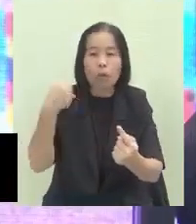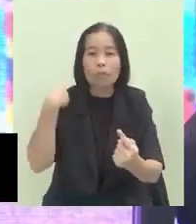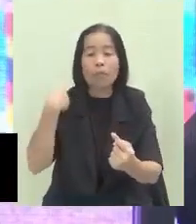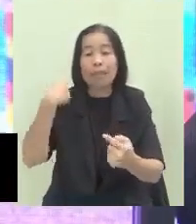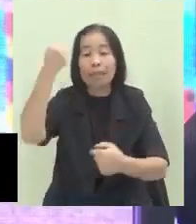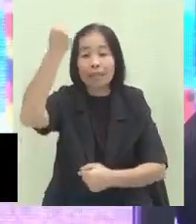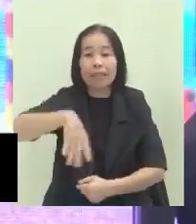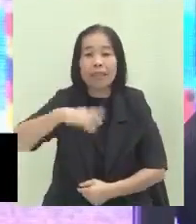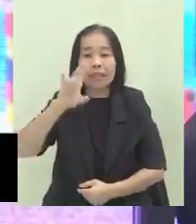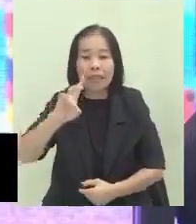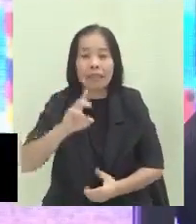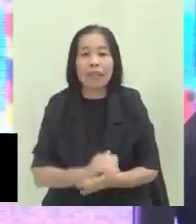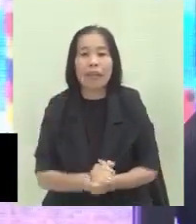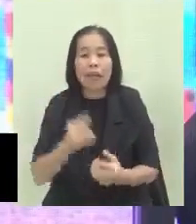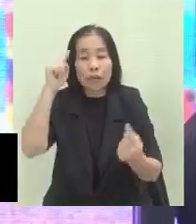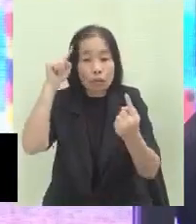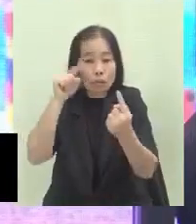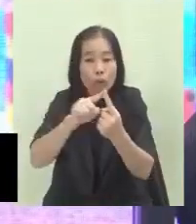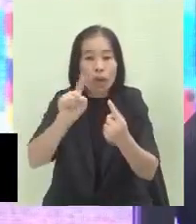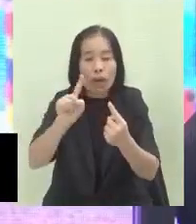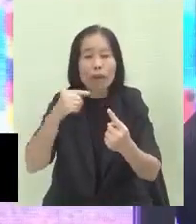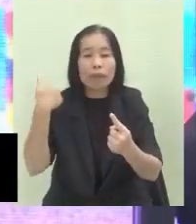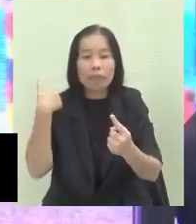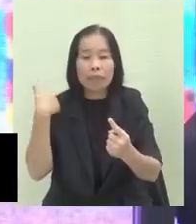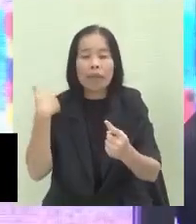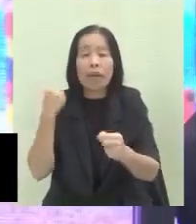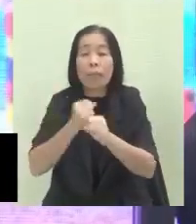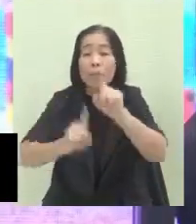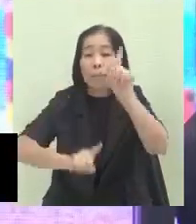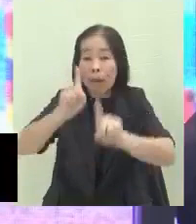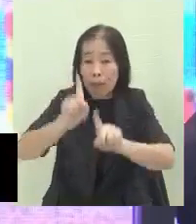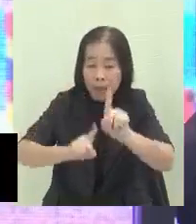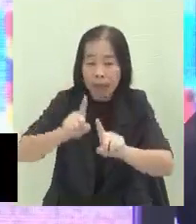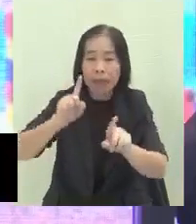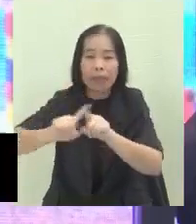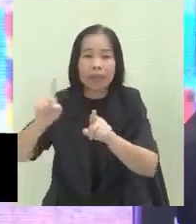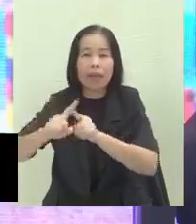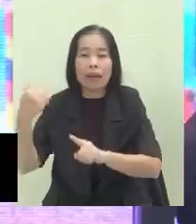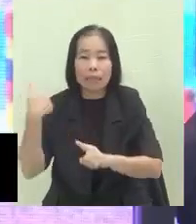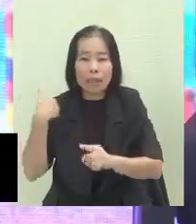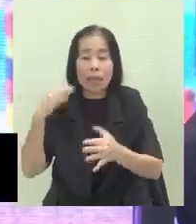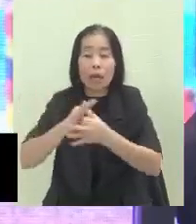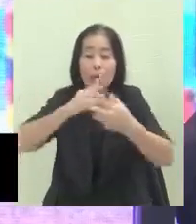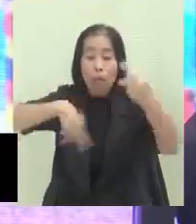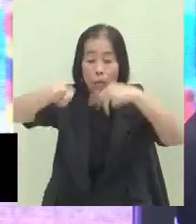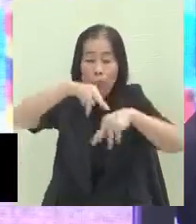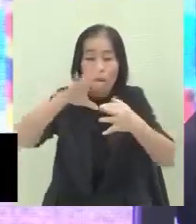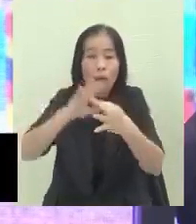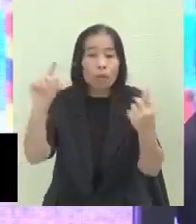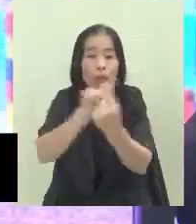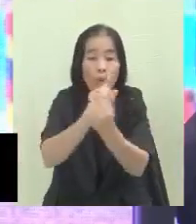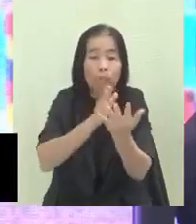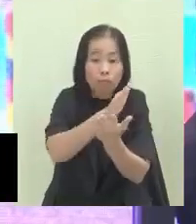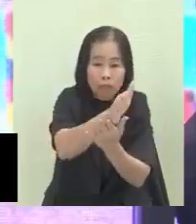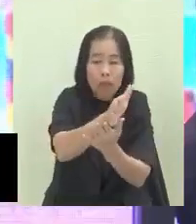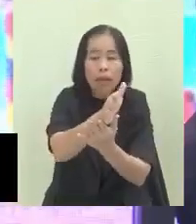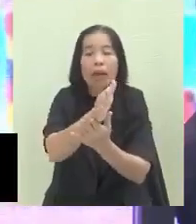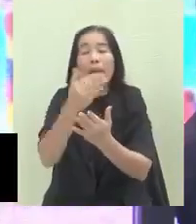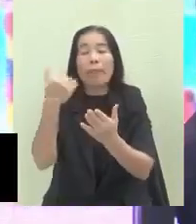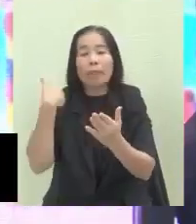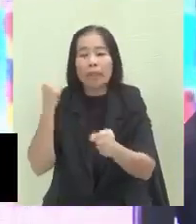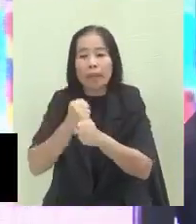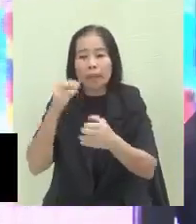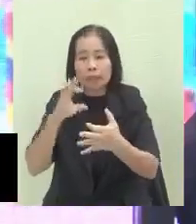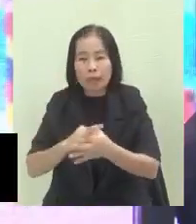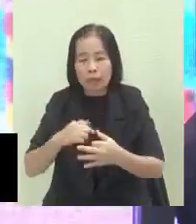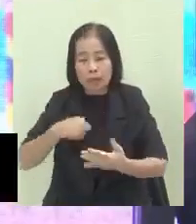ย8เป้าประสงค์และ11ตัวชี้วัดตั้งแต่การคุ้มครองทางสังคมการสร้างหลักประกันการเข้า